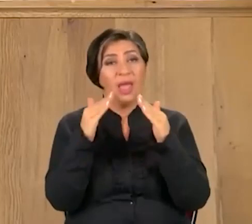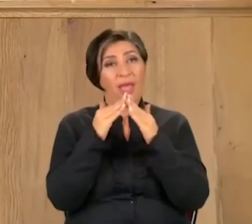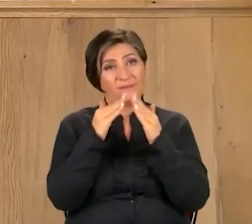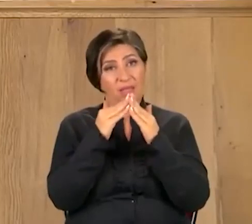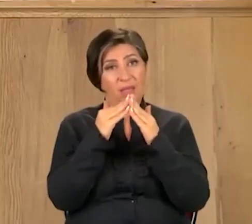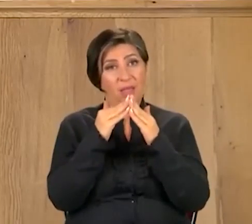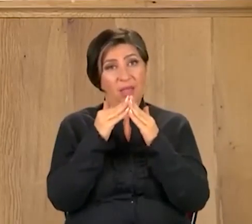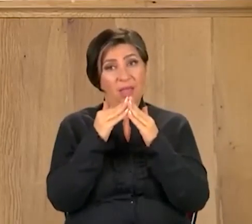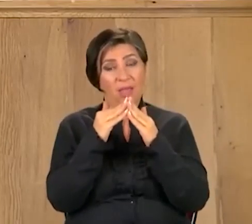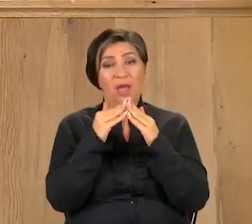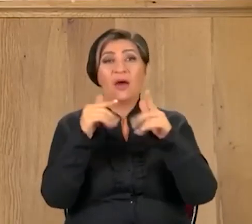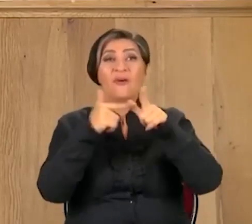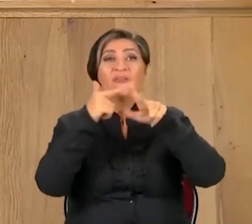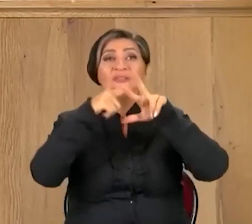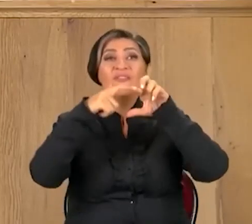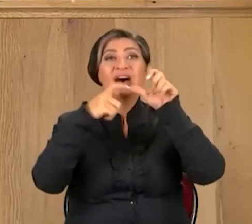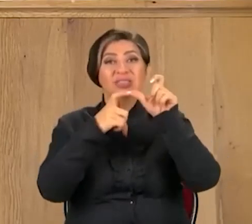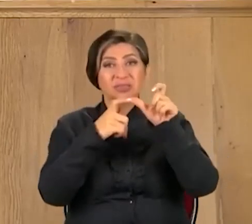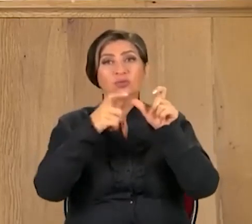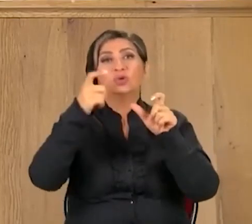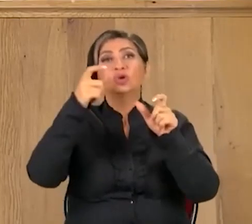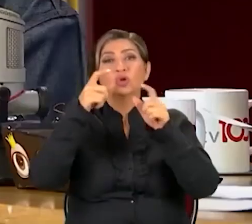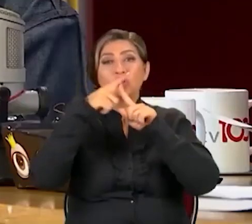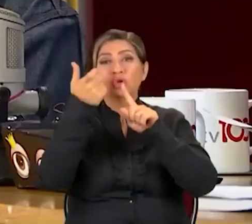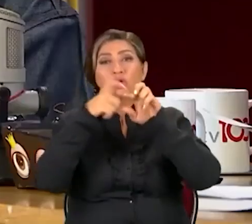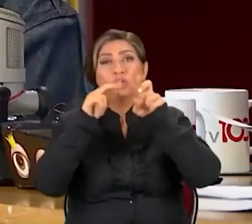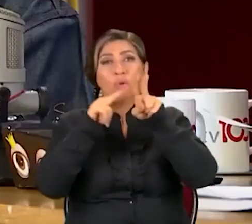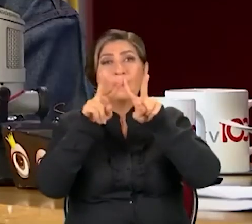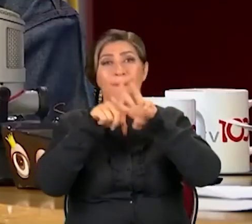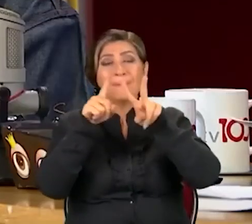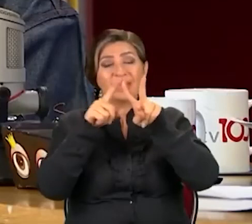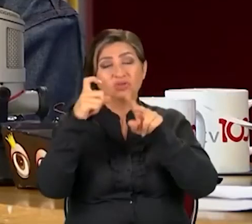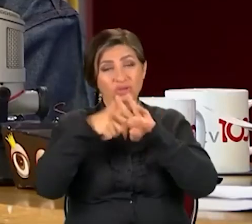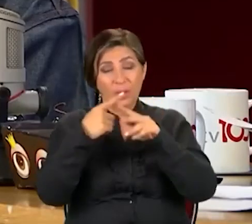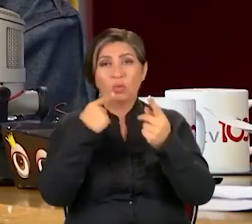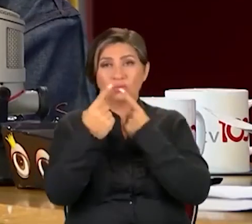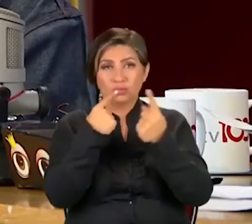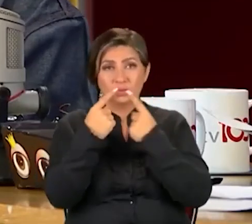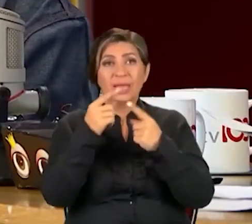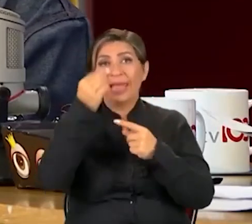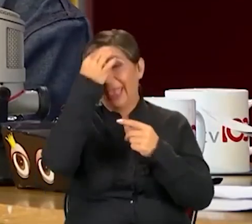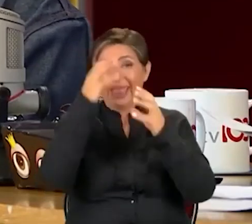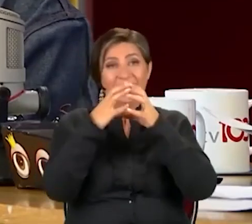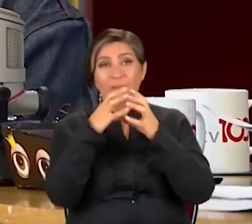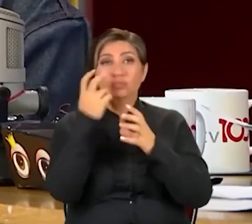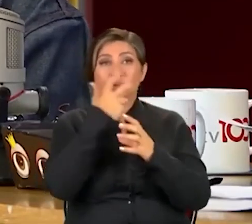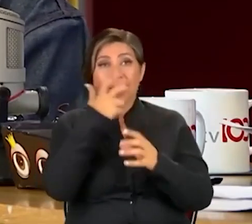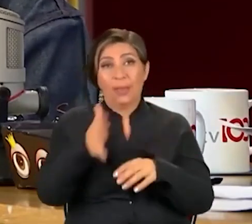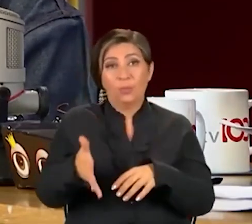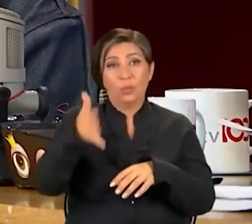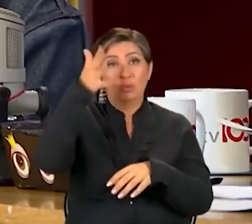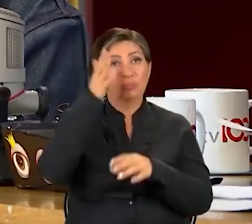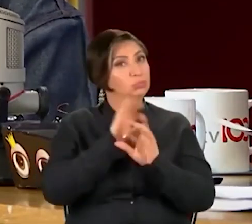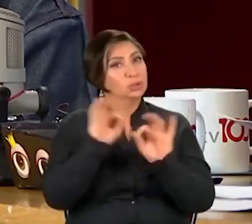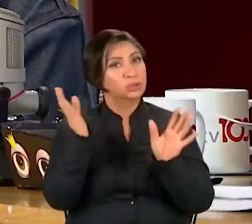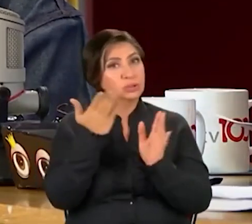Evde Farsça ve Türkmence konuşulur. Ayrıca Hint müzikleriyle büyüdüm. Evet.